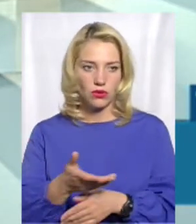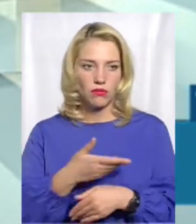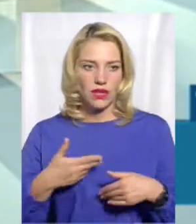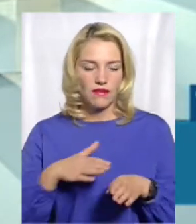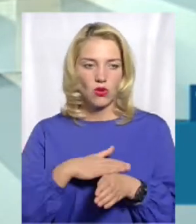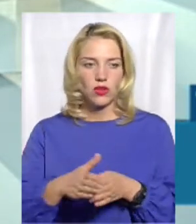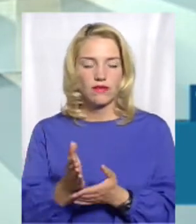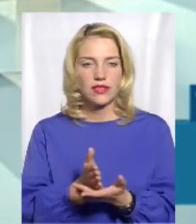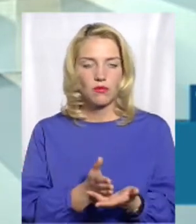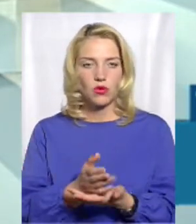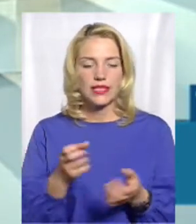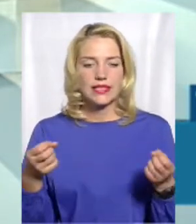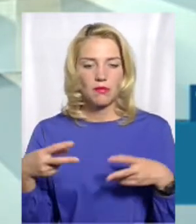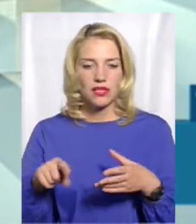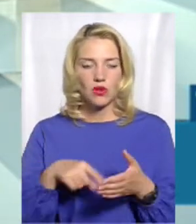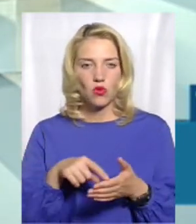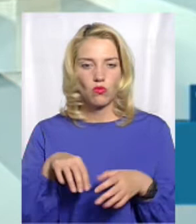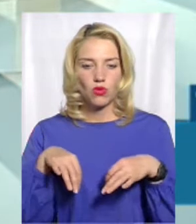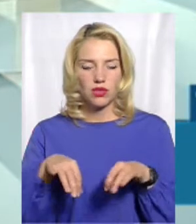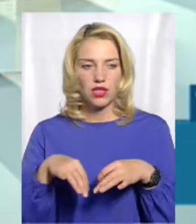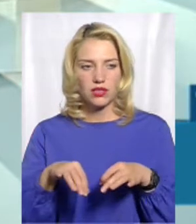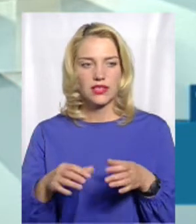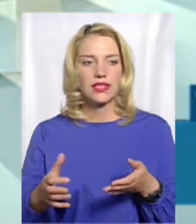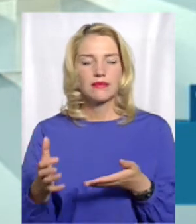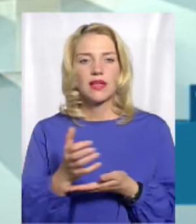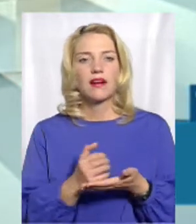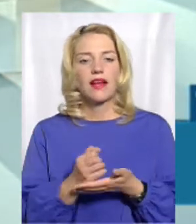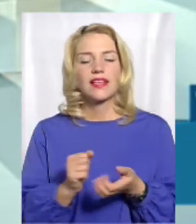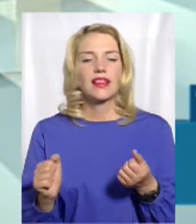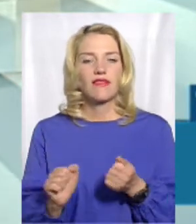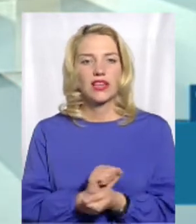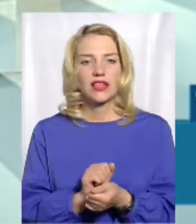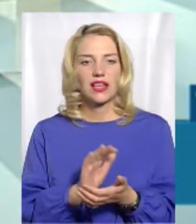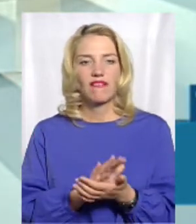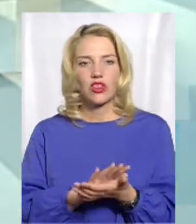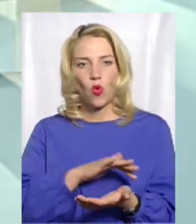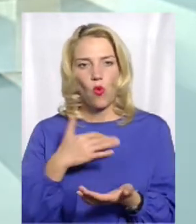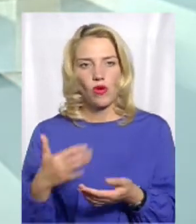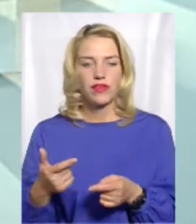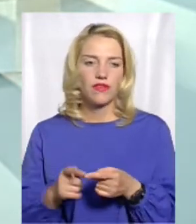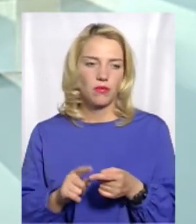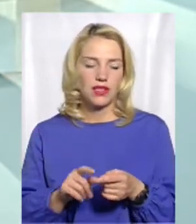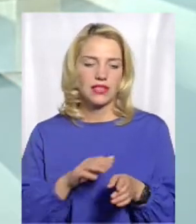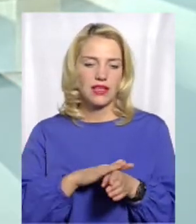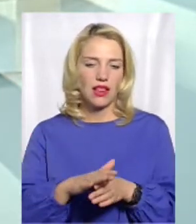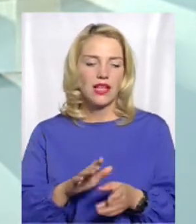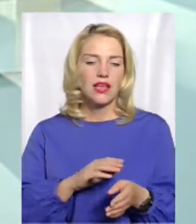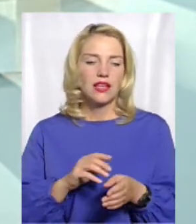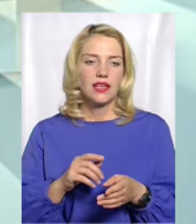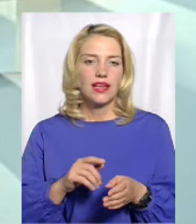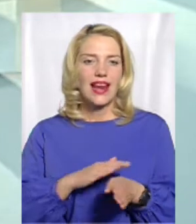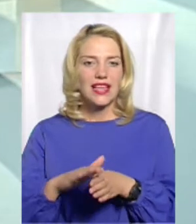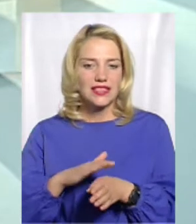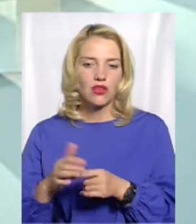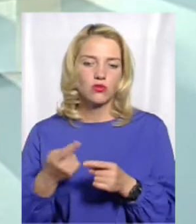виконавці послуг, саме спецкомунтранс збиранню твердих побутових відходів, і стали реалізатором того проєкту, як